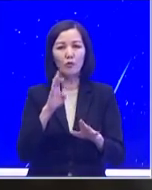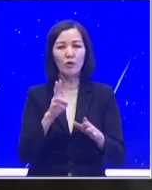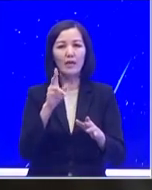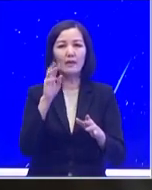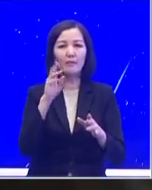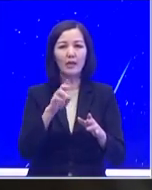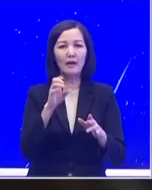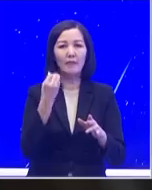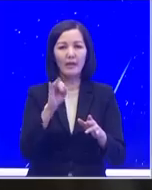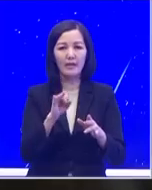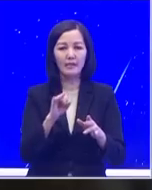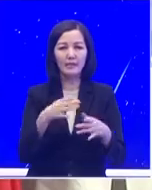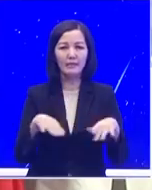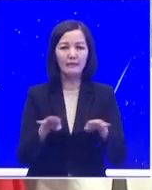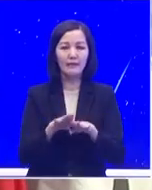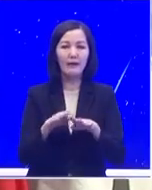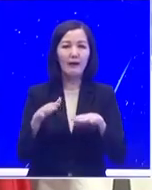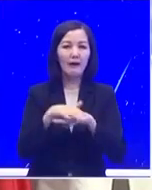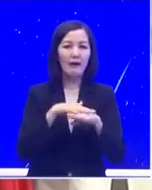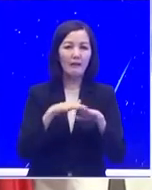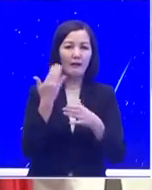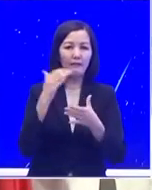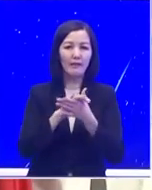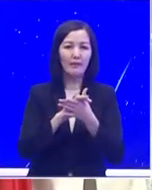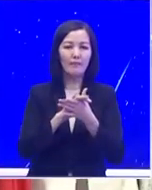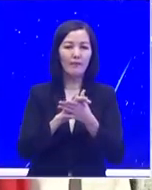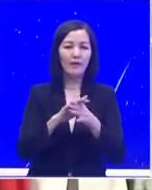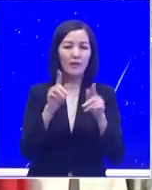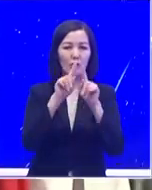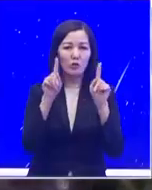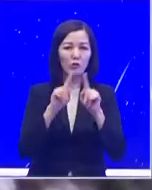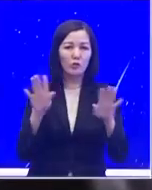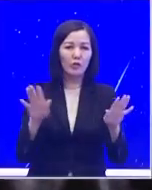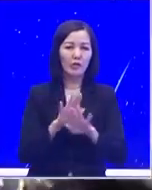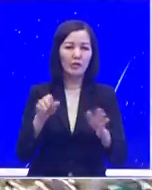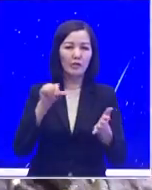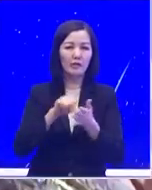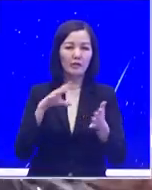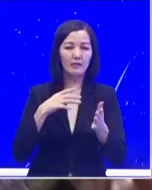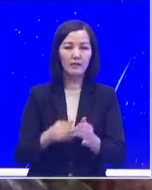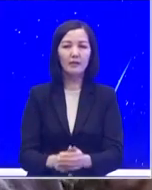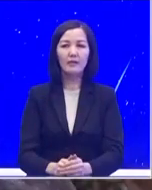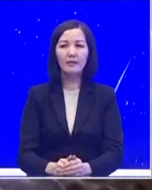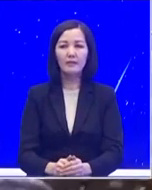Әліби Бегайдар, Абылайхан Қармысов сынды елге танымал өнерпаздар өнер көрсетті.